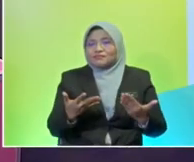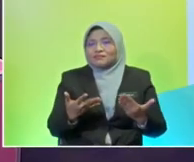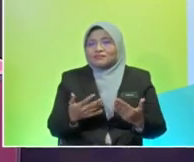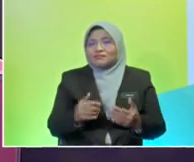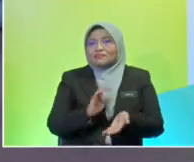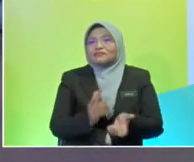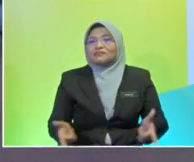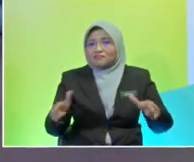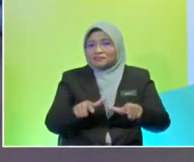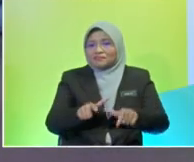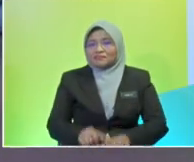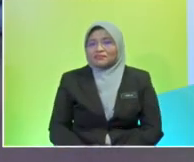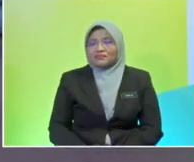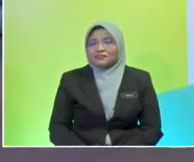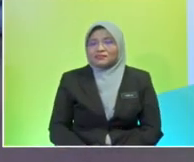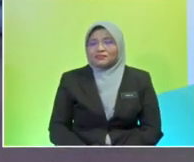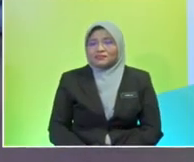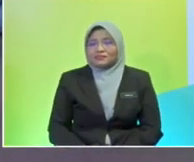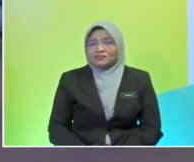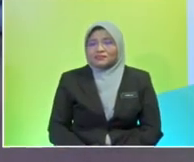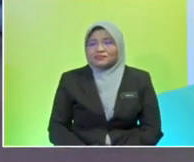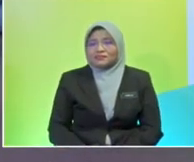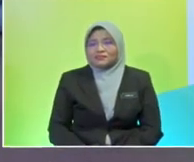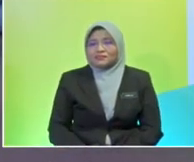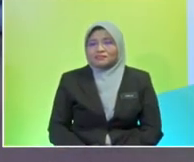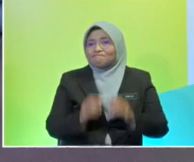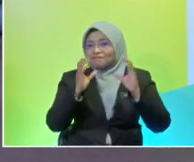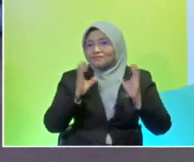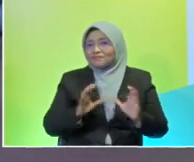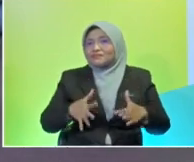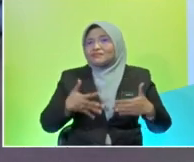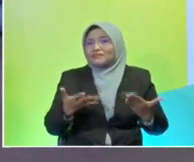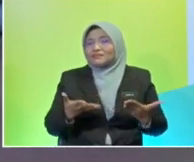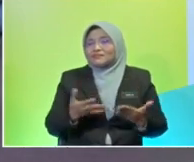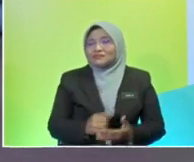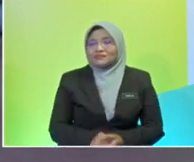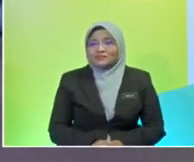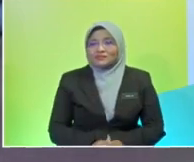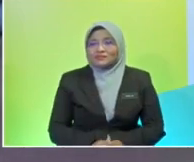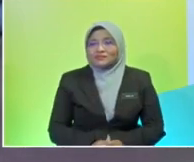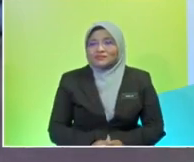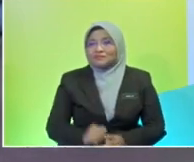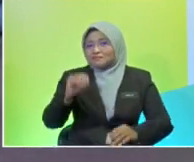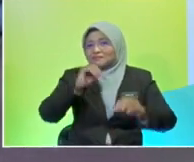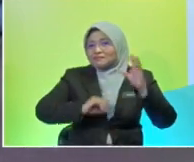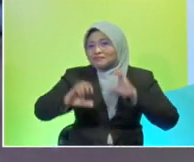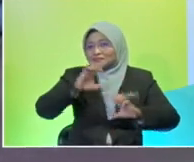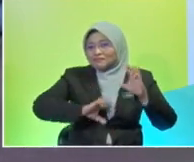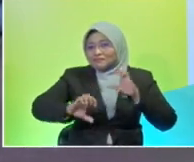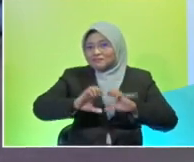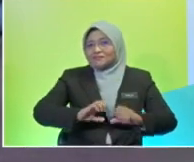awan Aa turunkan hujan kan ama saya adalah caranya eksperimen kejadian hujan